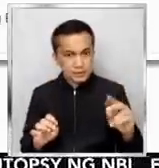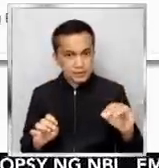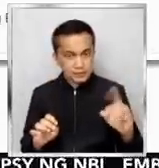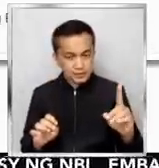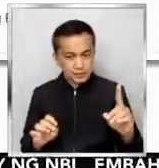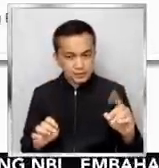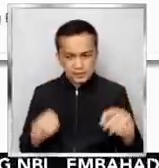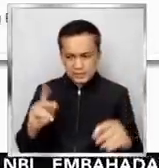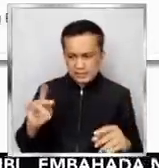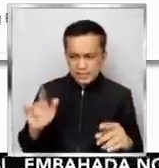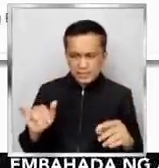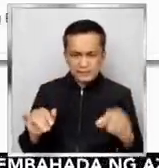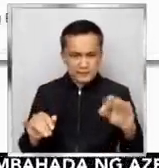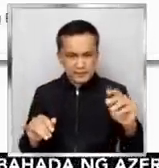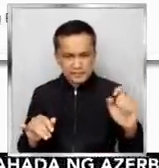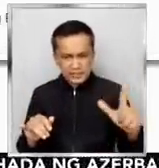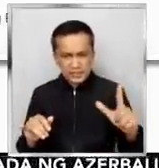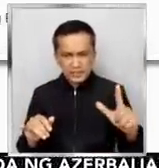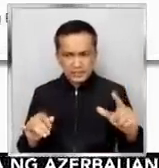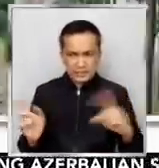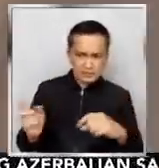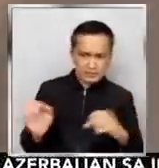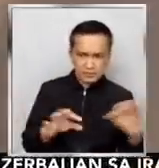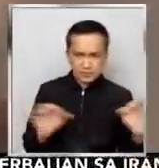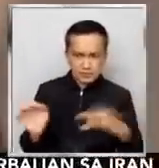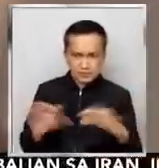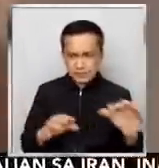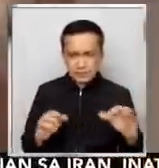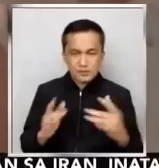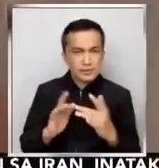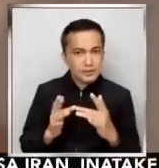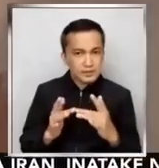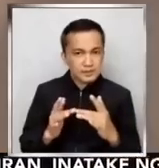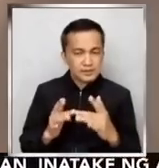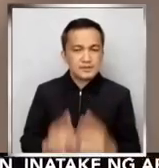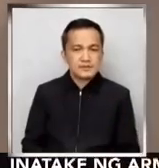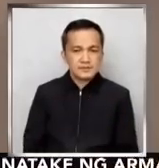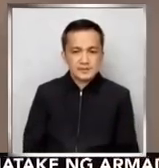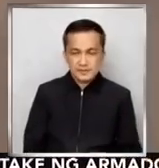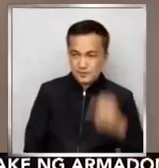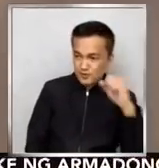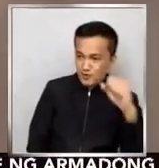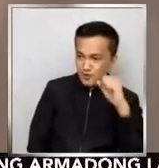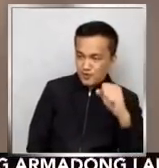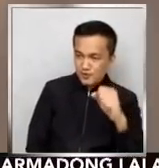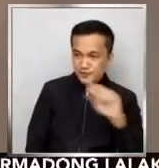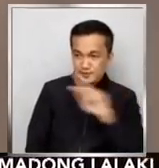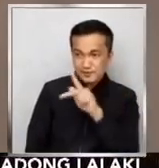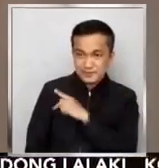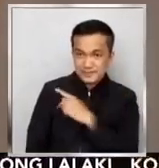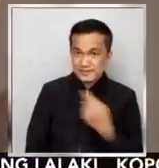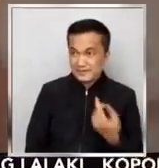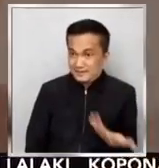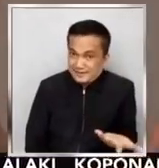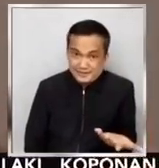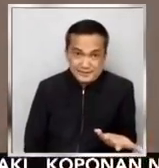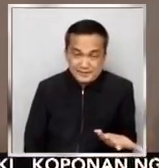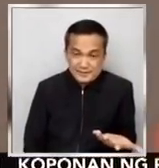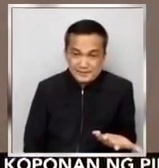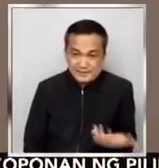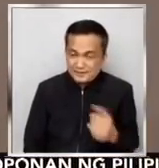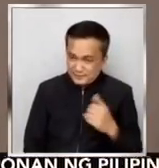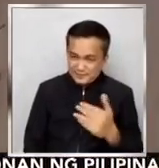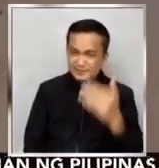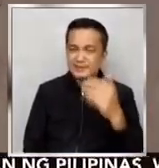Fidel ang nagsasagutan online. Both, syempre personalities namin yun eh, di ba? So both, I mean Fidel,